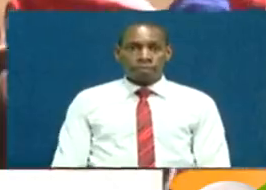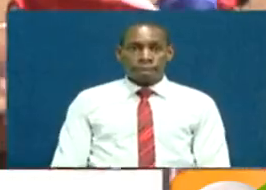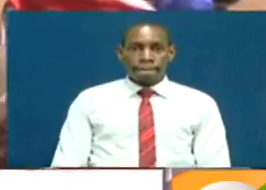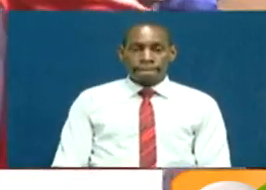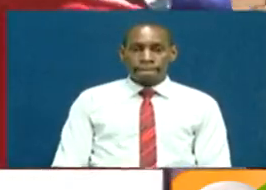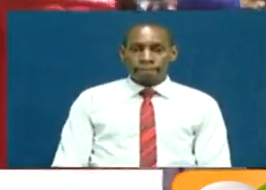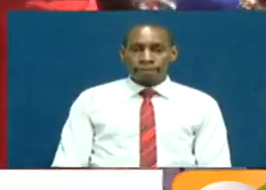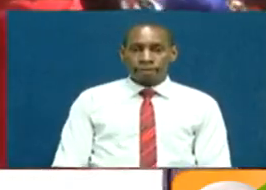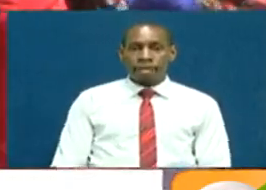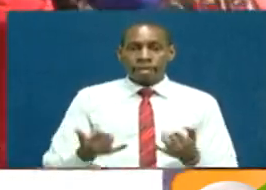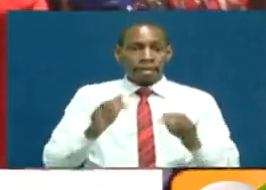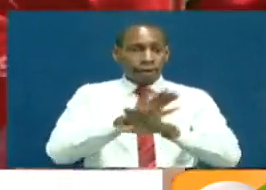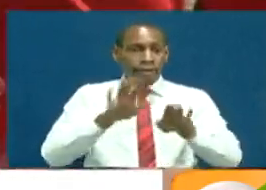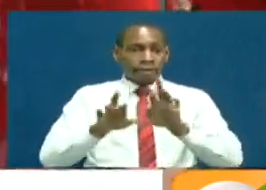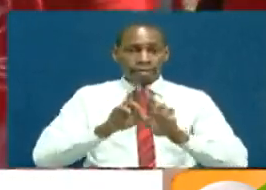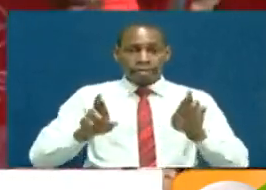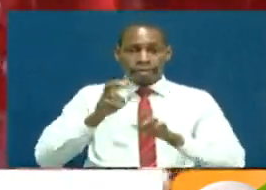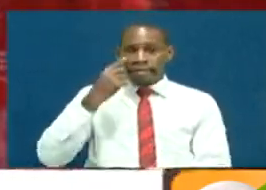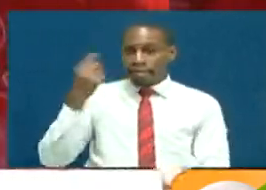Ya mgambo ikilia kuna jambo.